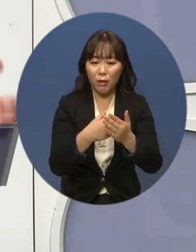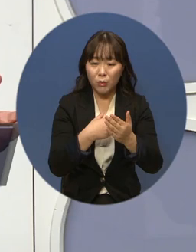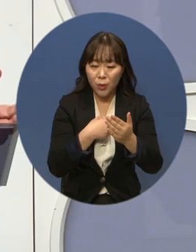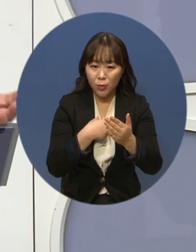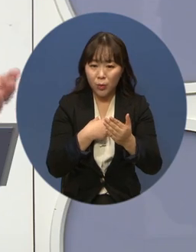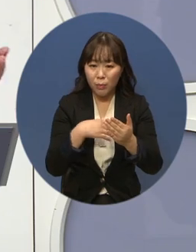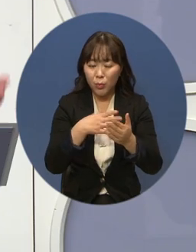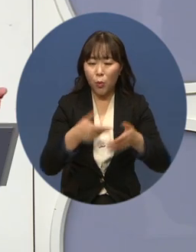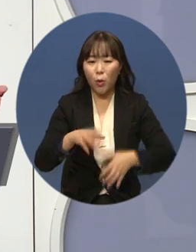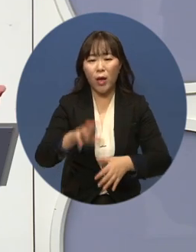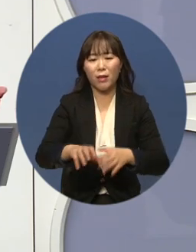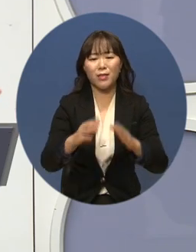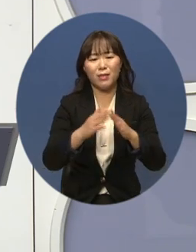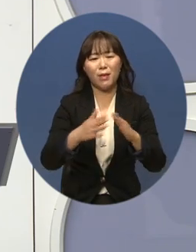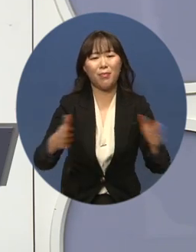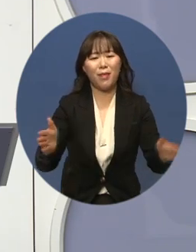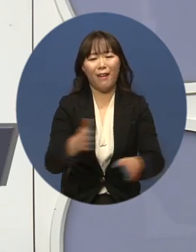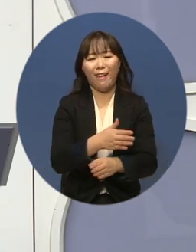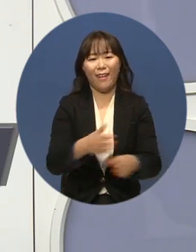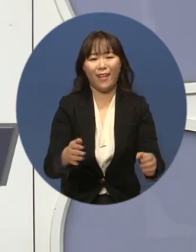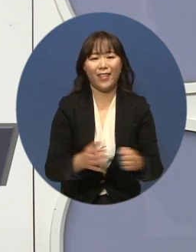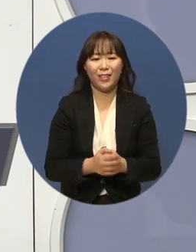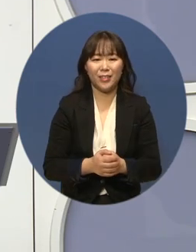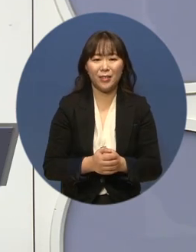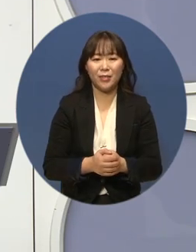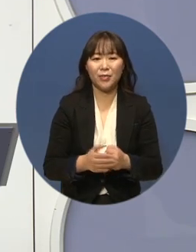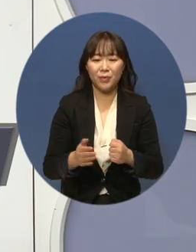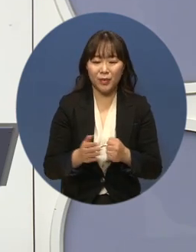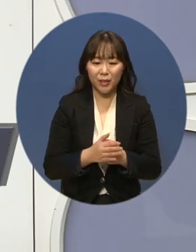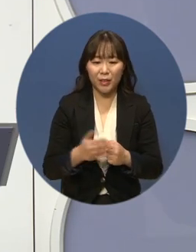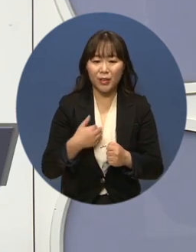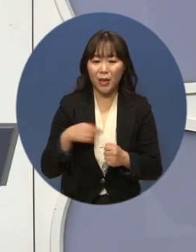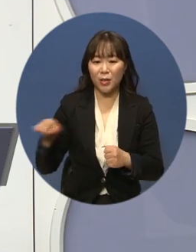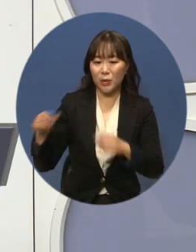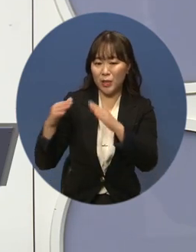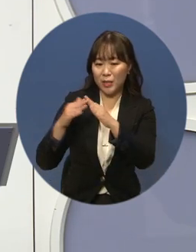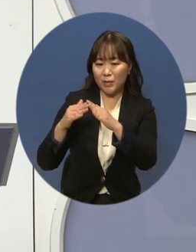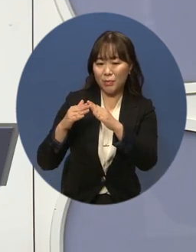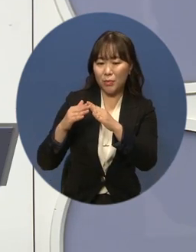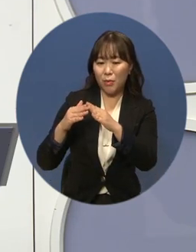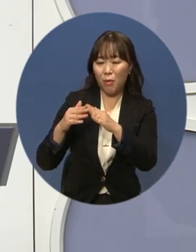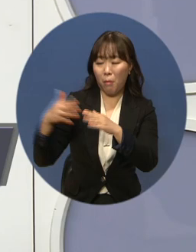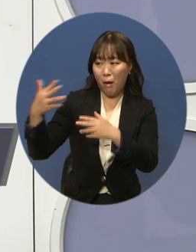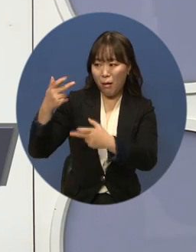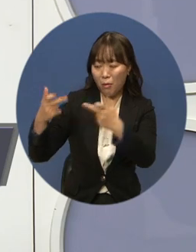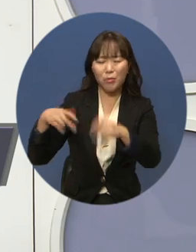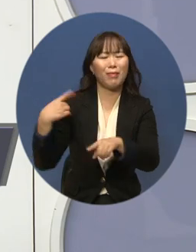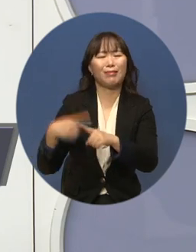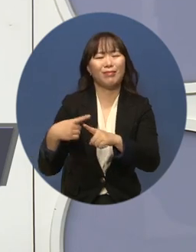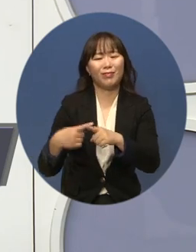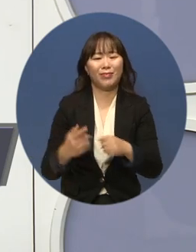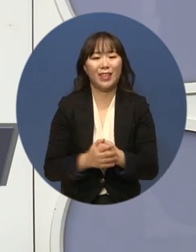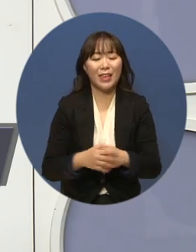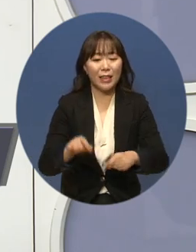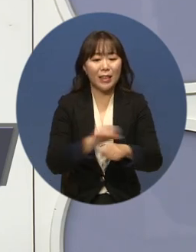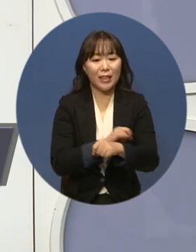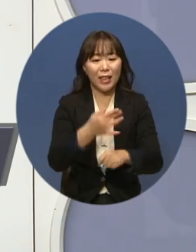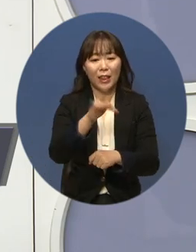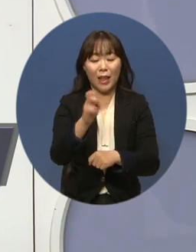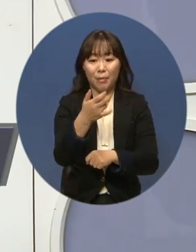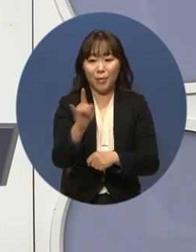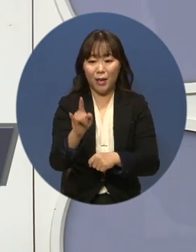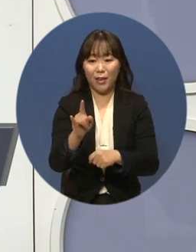지금 고향집이 좀 비어 있거든요. 그렇겠네. 그 뭐 제 옆집 팔행제도 그러고 다 그렇습니다. 그래서 이 이제 특히 남해분들은